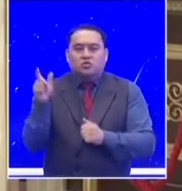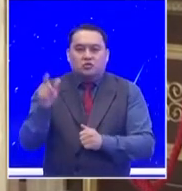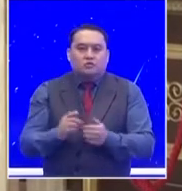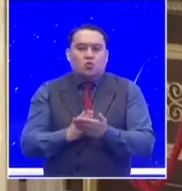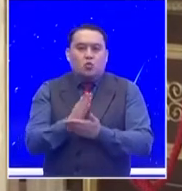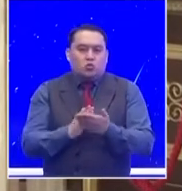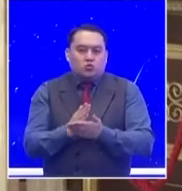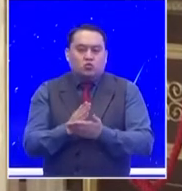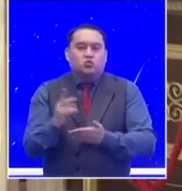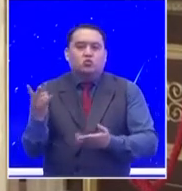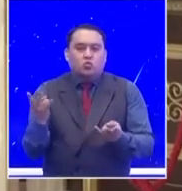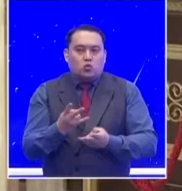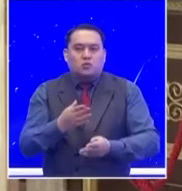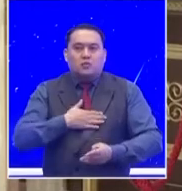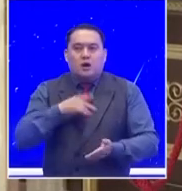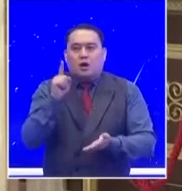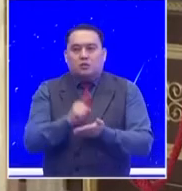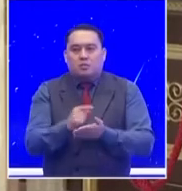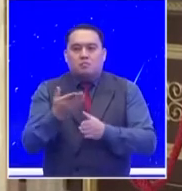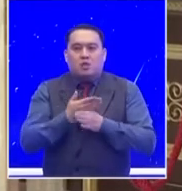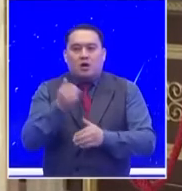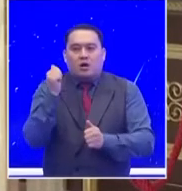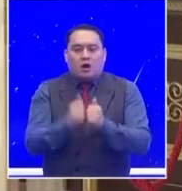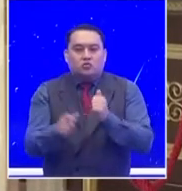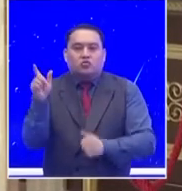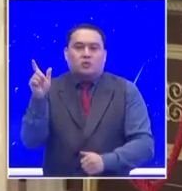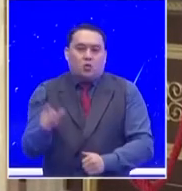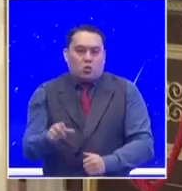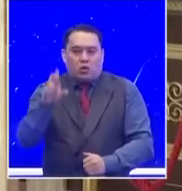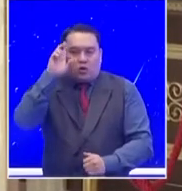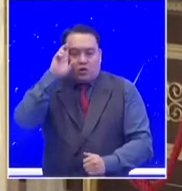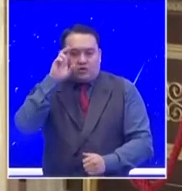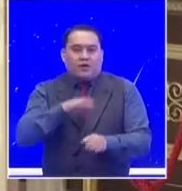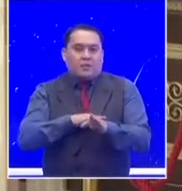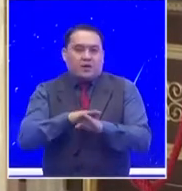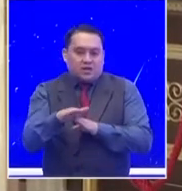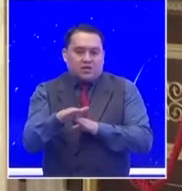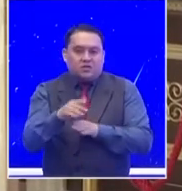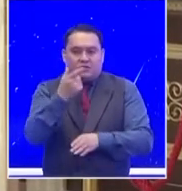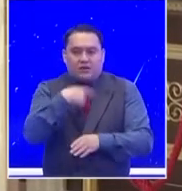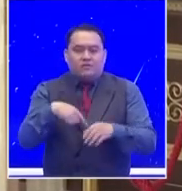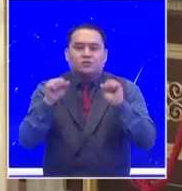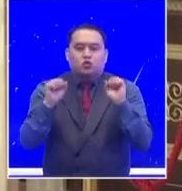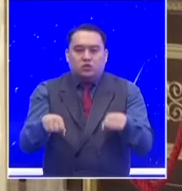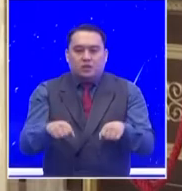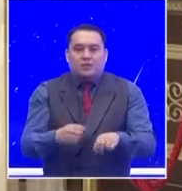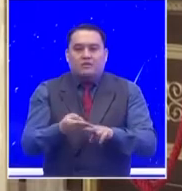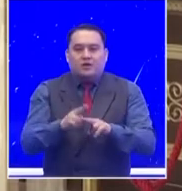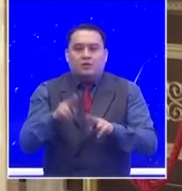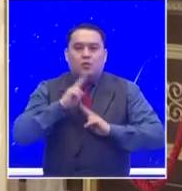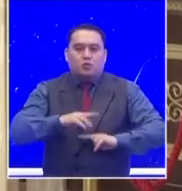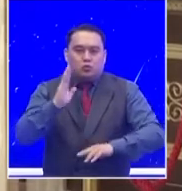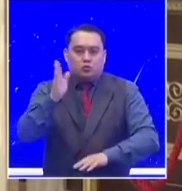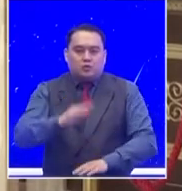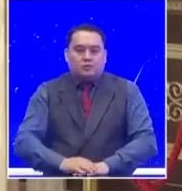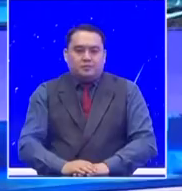служащего. В то же время мы должны помогать каждому государственному служащему в реализации своей возможности. В этом направлении будем